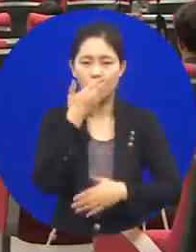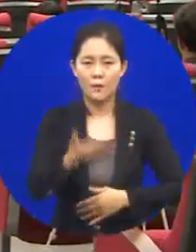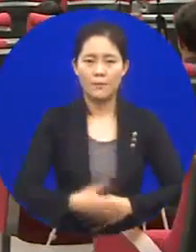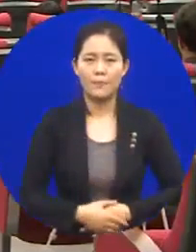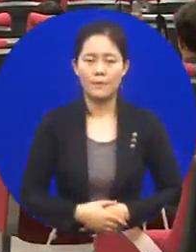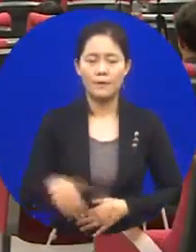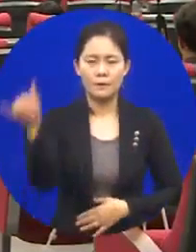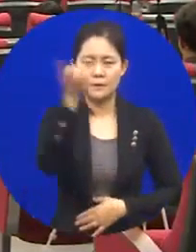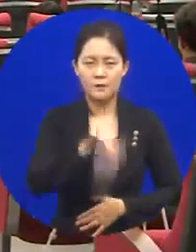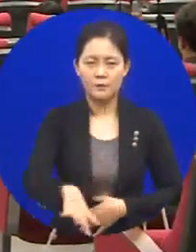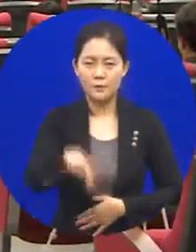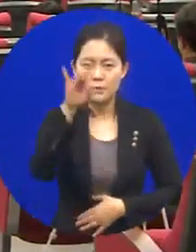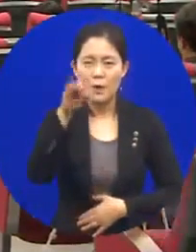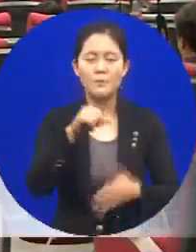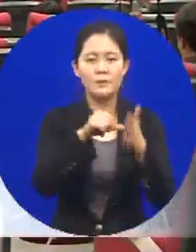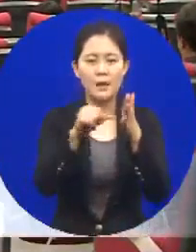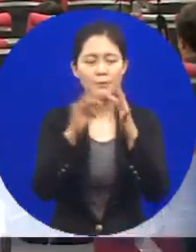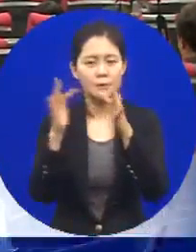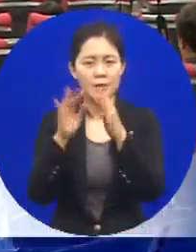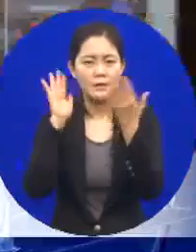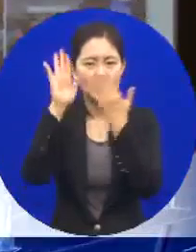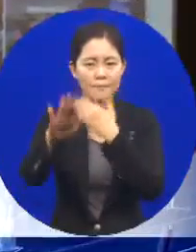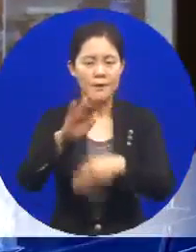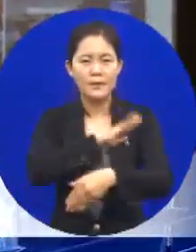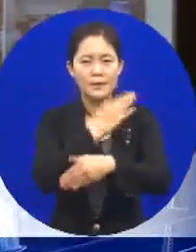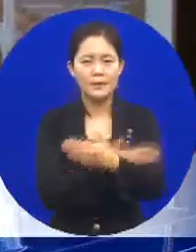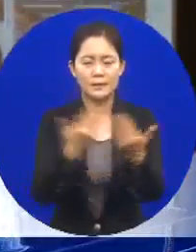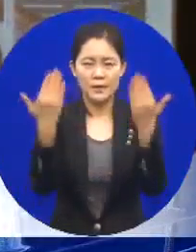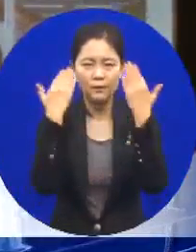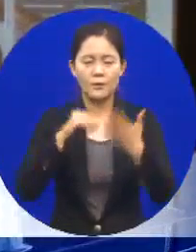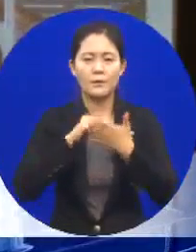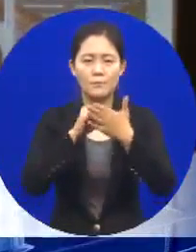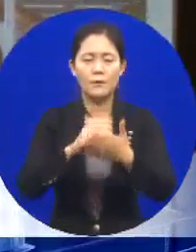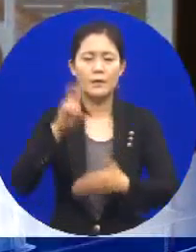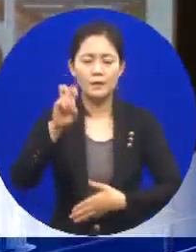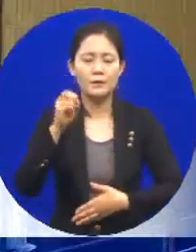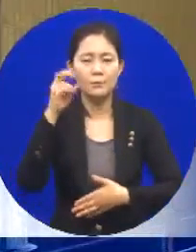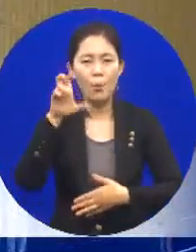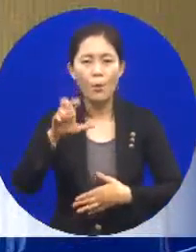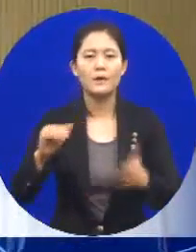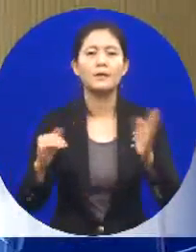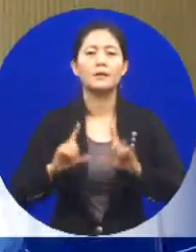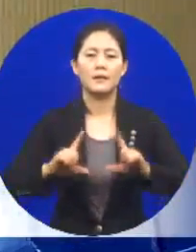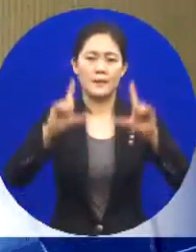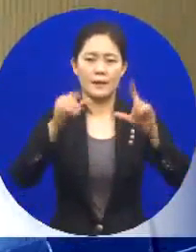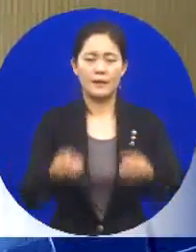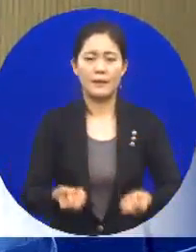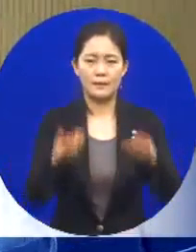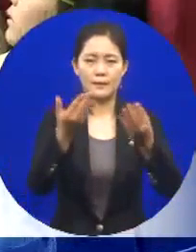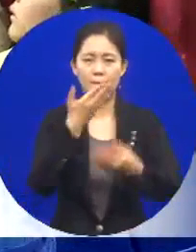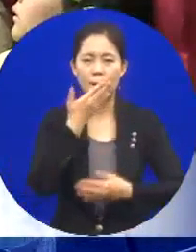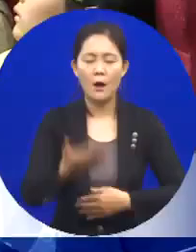용인시가 전국 지자체 최초로 추진하는 사물인터넷 미래인재학교 입학식이 지난 25일 용인교육지원청에서